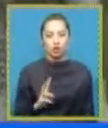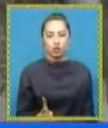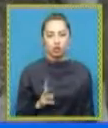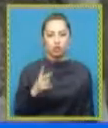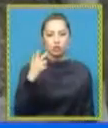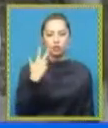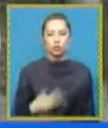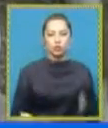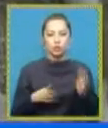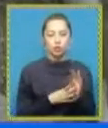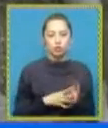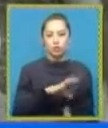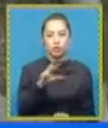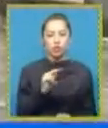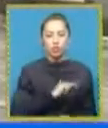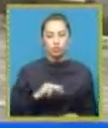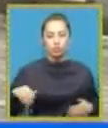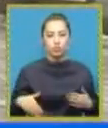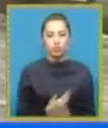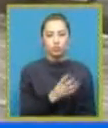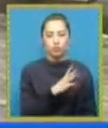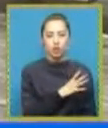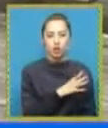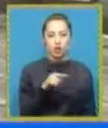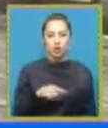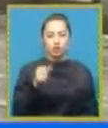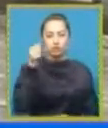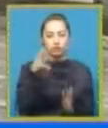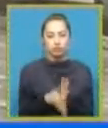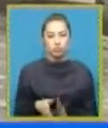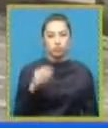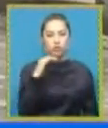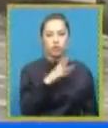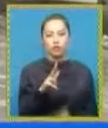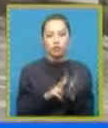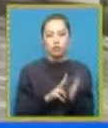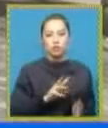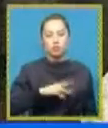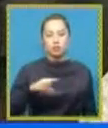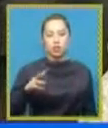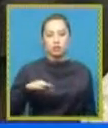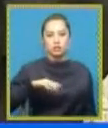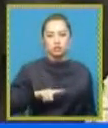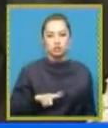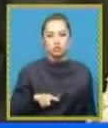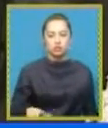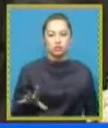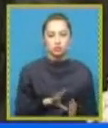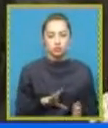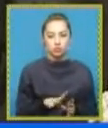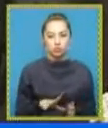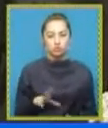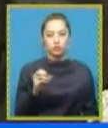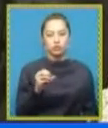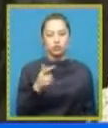39 нысанның құрылыс жұмыстары жүргізілді. Бұған кеткен қаражат та ауқымды 8 миллиард теңге. Ал электр қуаты мен көгілдір отынды